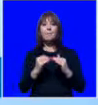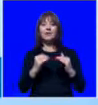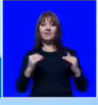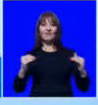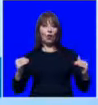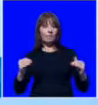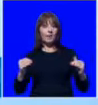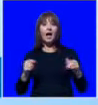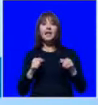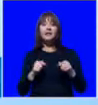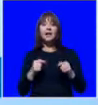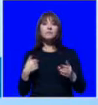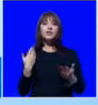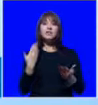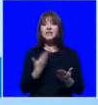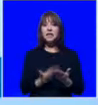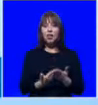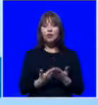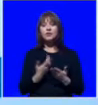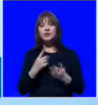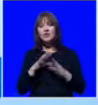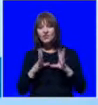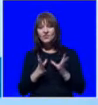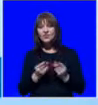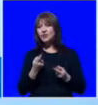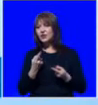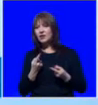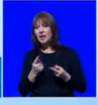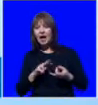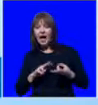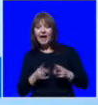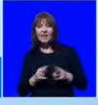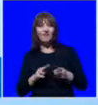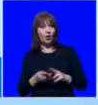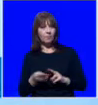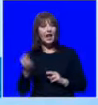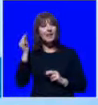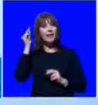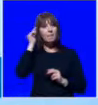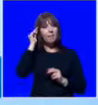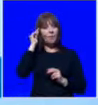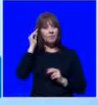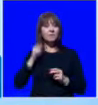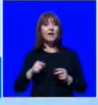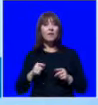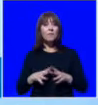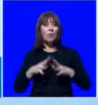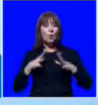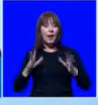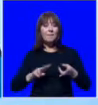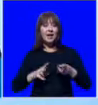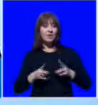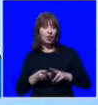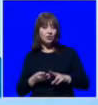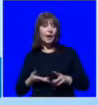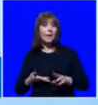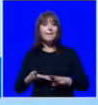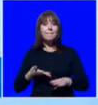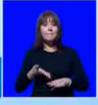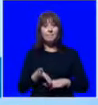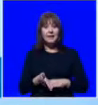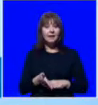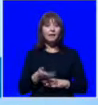тази платформа ще бъдат заложени всички видове реформи, но все пак, напомням, много голяма реформа е това, че преминахме от руски газ